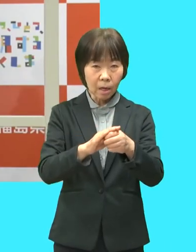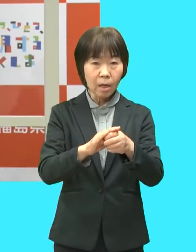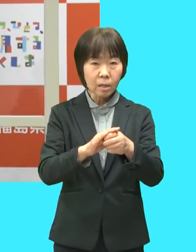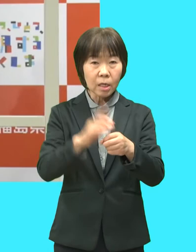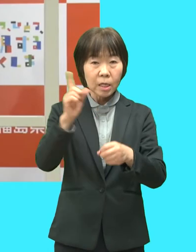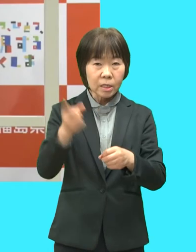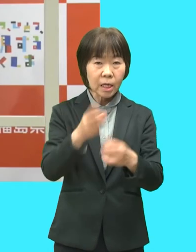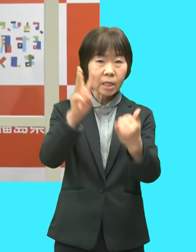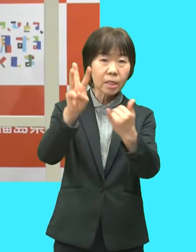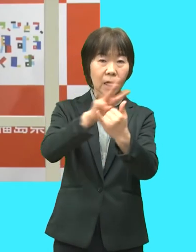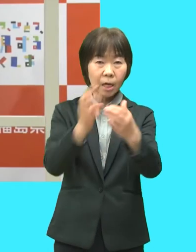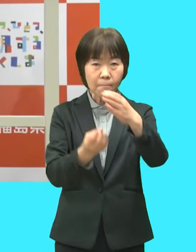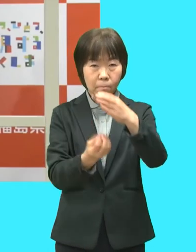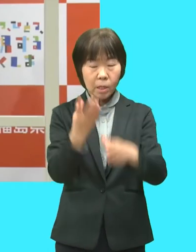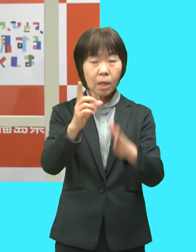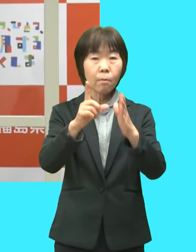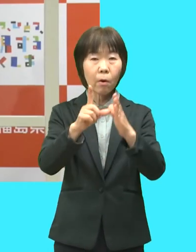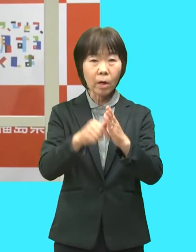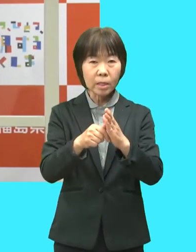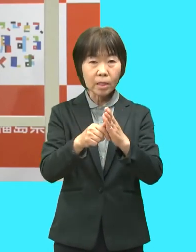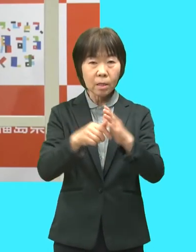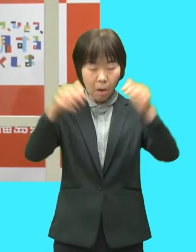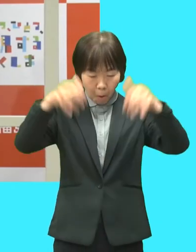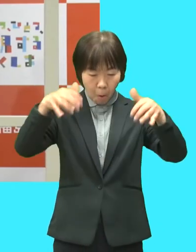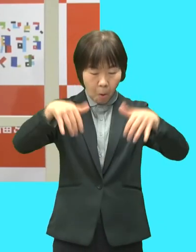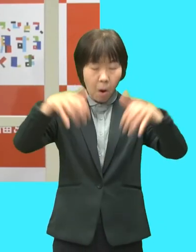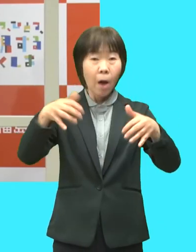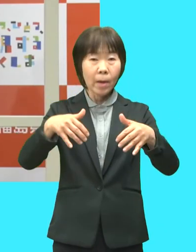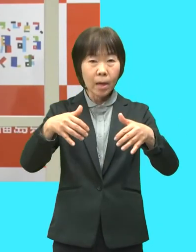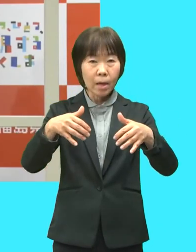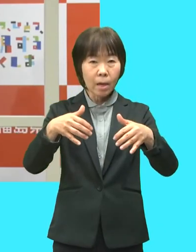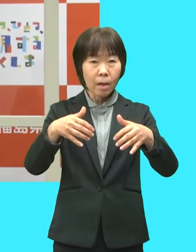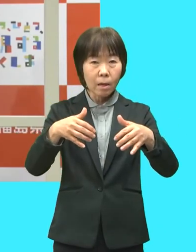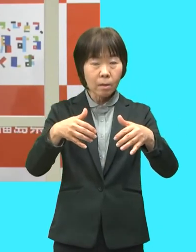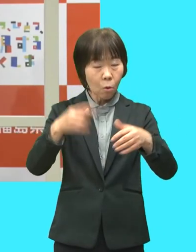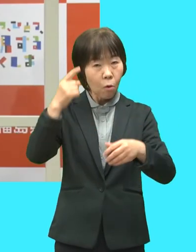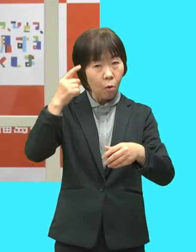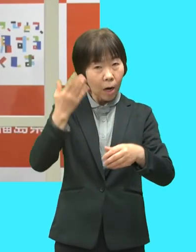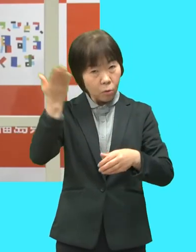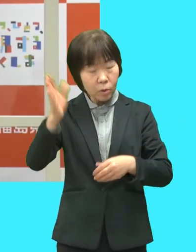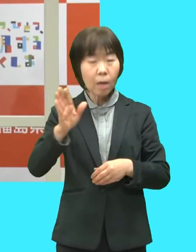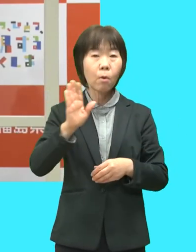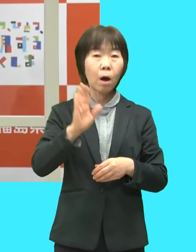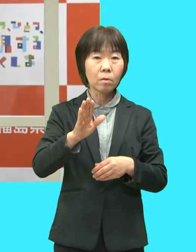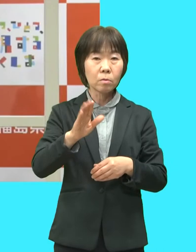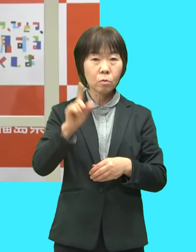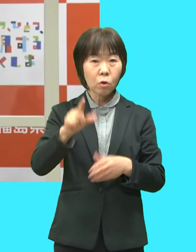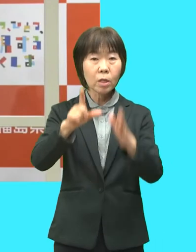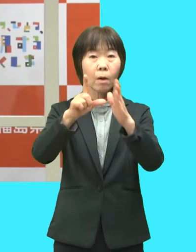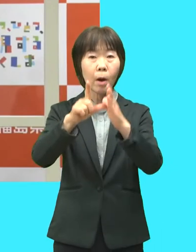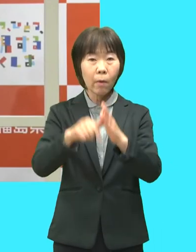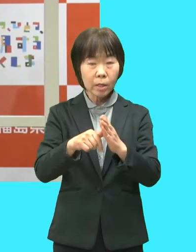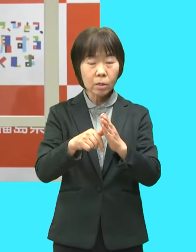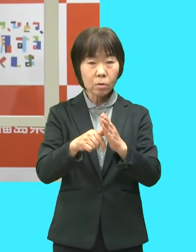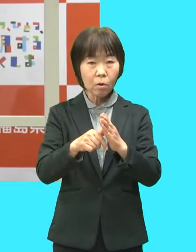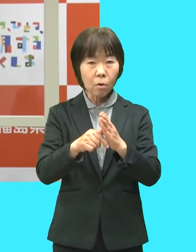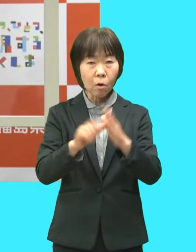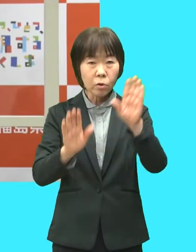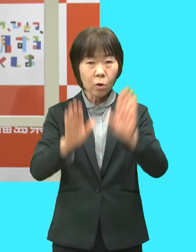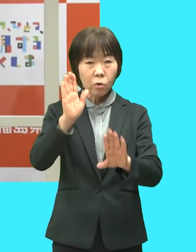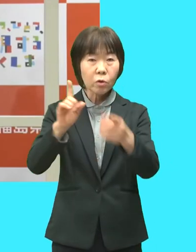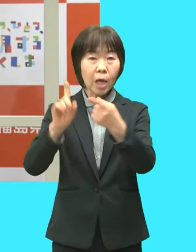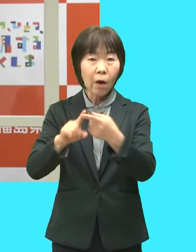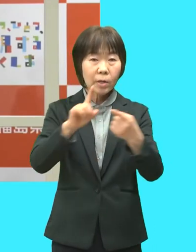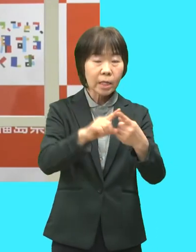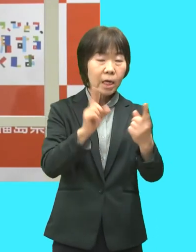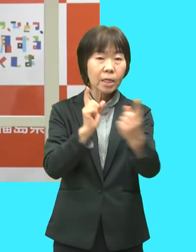自然災害が起きた場合、あるいは大雨等も理論的にはあり得るわけですので、こういった場合における臨機応変の対